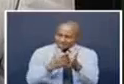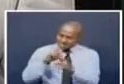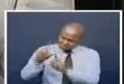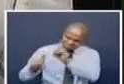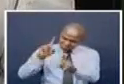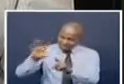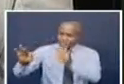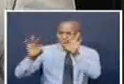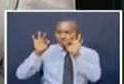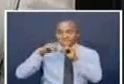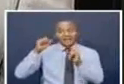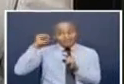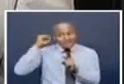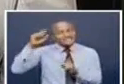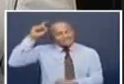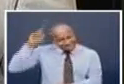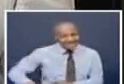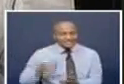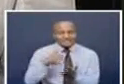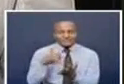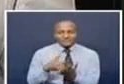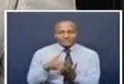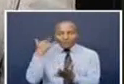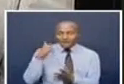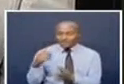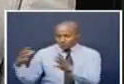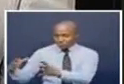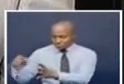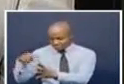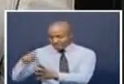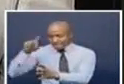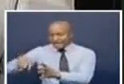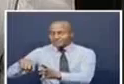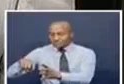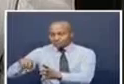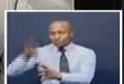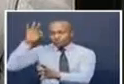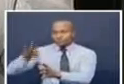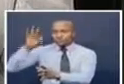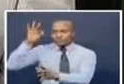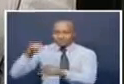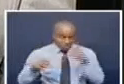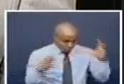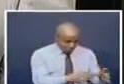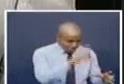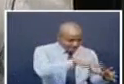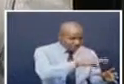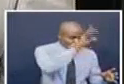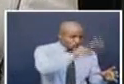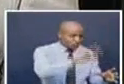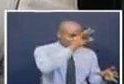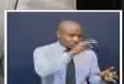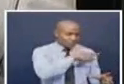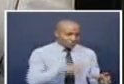pia kisiasa pia lazima iko, sababu kila labda eneo lazima pia itoe commissioner